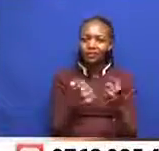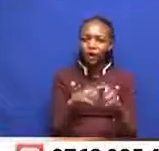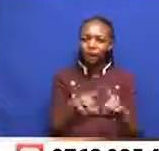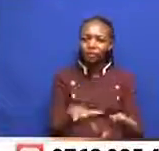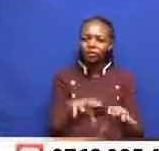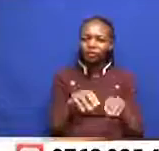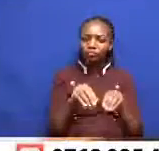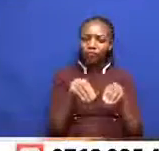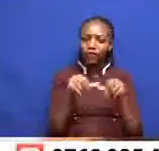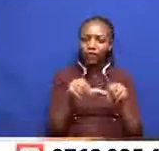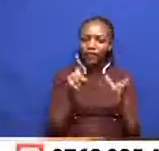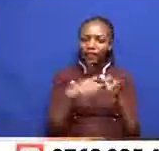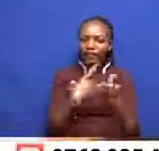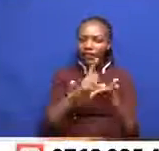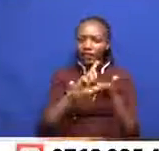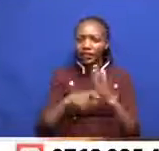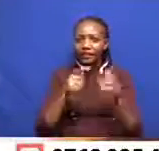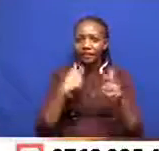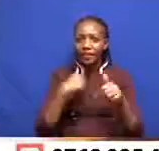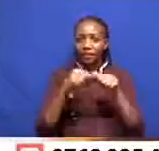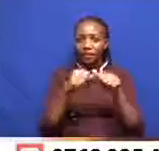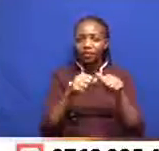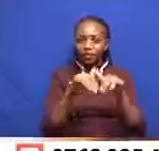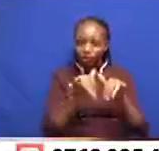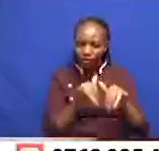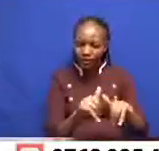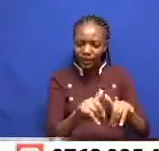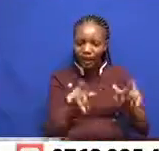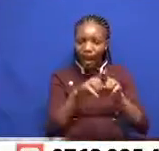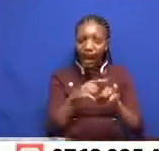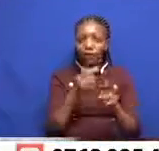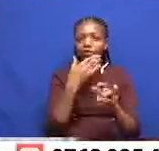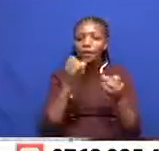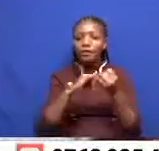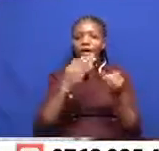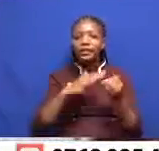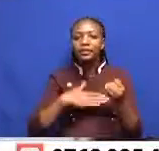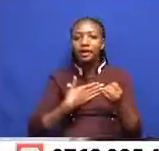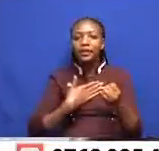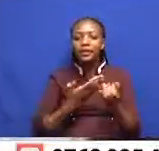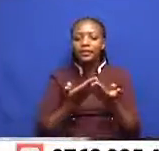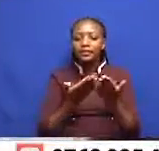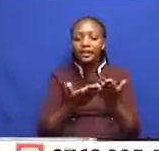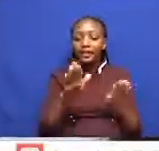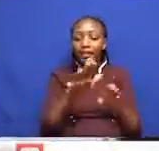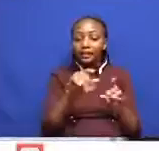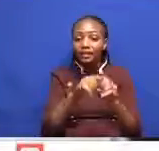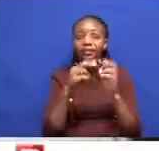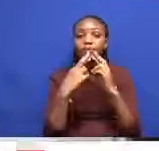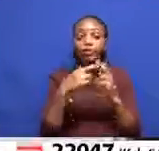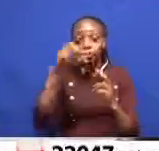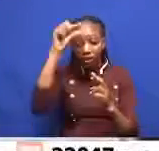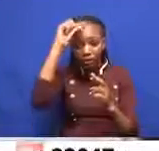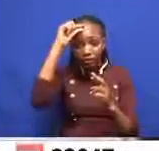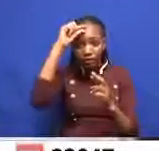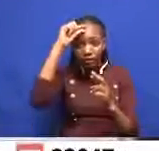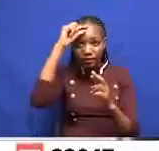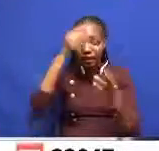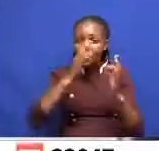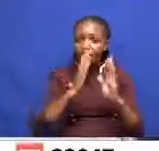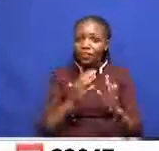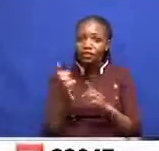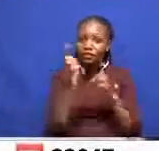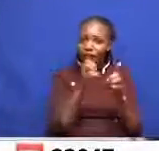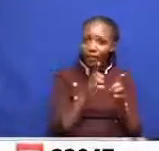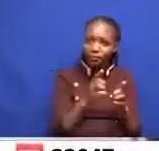Baadaye mimi nikaendelea kukaa. Na mzaka peleka hiyo maneno yote kwa serikali ati nini inaendelea. Kama mtu anakuja kukata